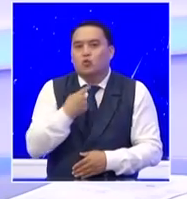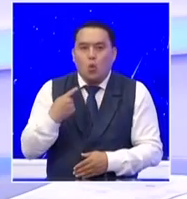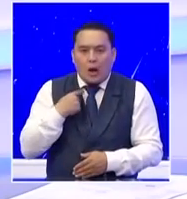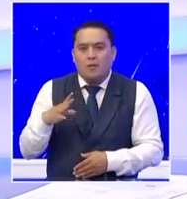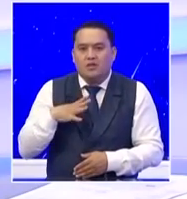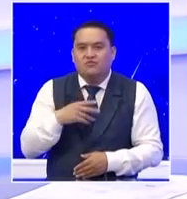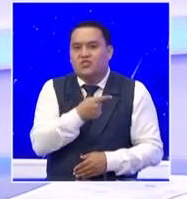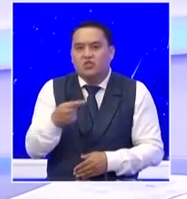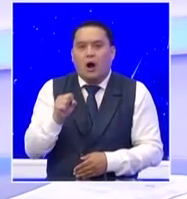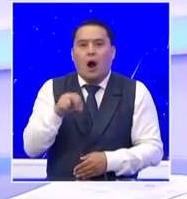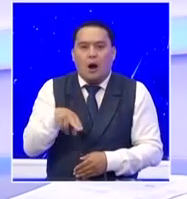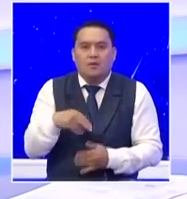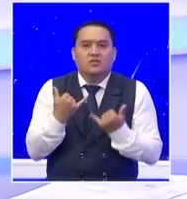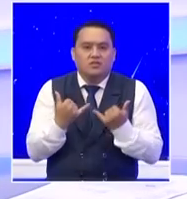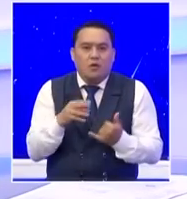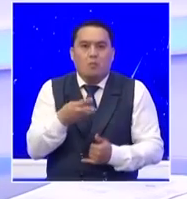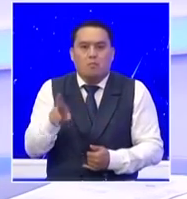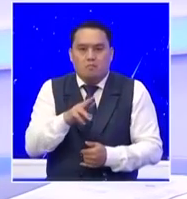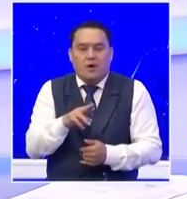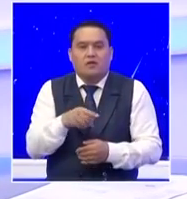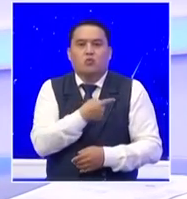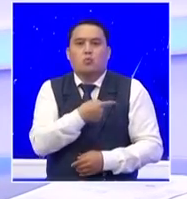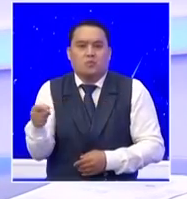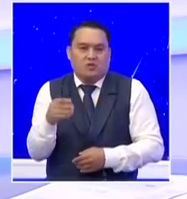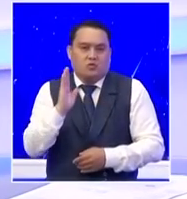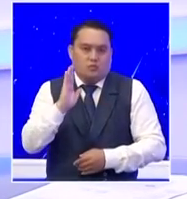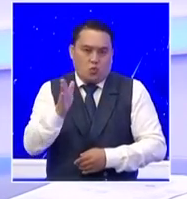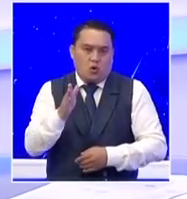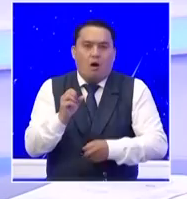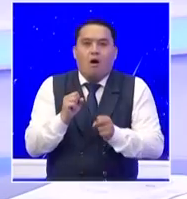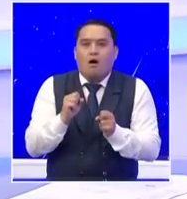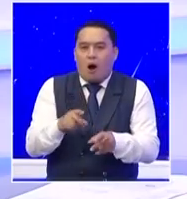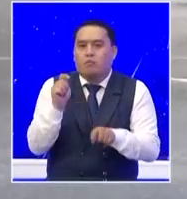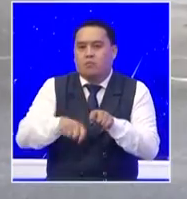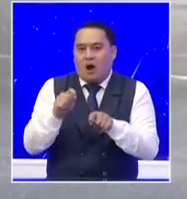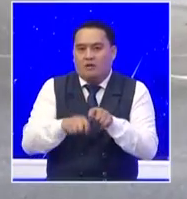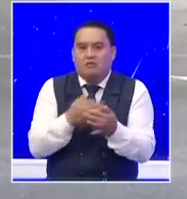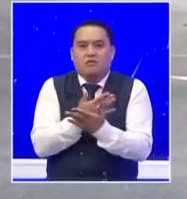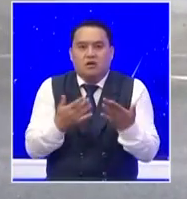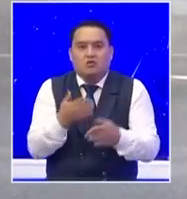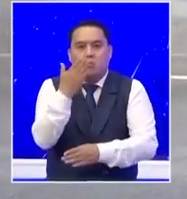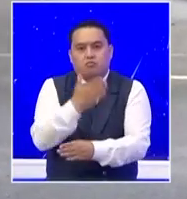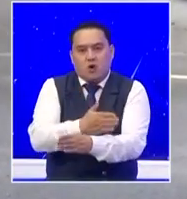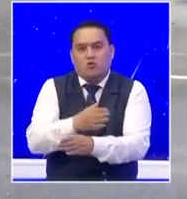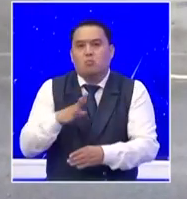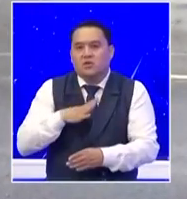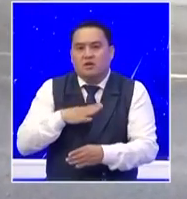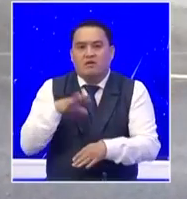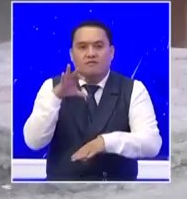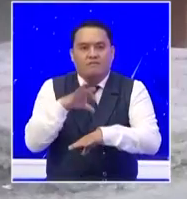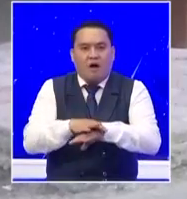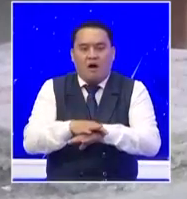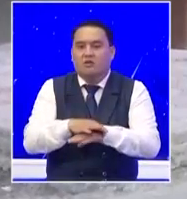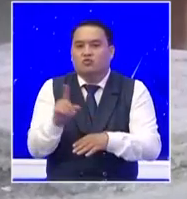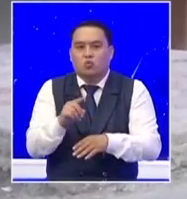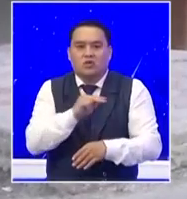в течение апреля и по сегодняшний день, аннулируются. Как выяснилось в ходе проверки, на нескольких перекрестках были выявлены